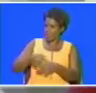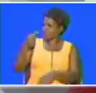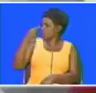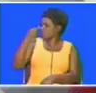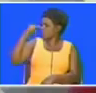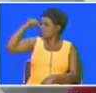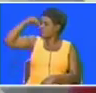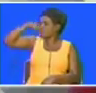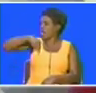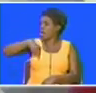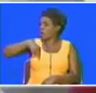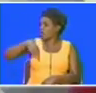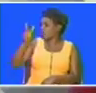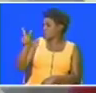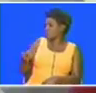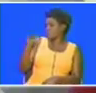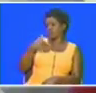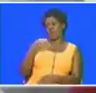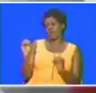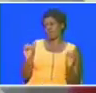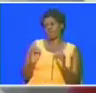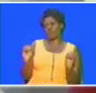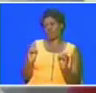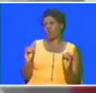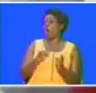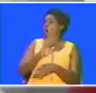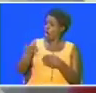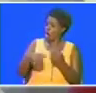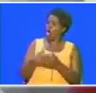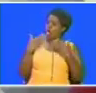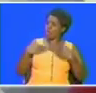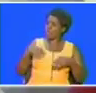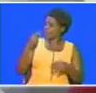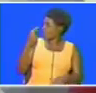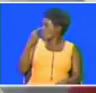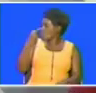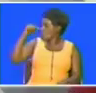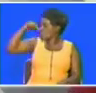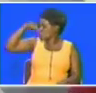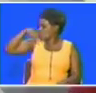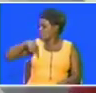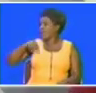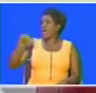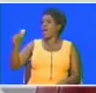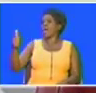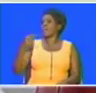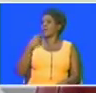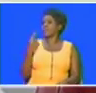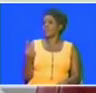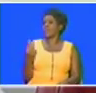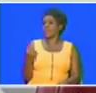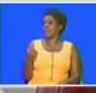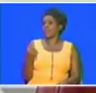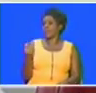linaangalia chini? Usidharau mwenzako unasema huyu msichana hafai, manake hujui ya kesho. Ndio. Kuna wale ambao wanasema msichana wa kazi